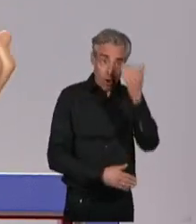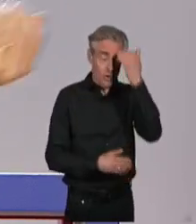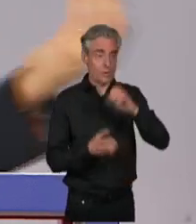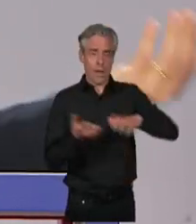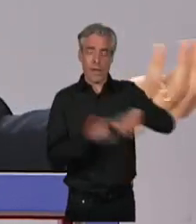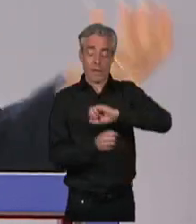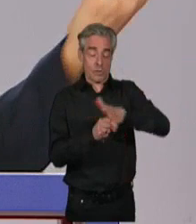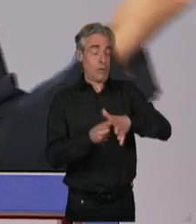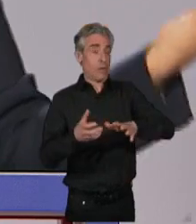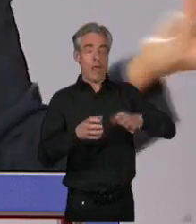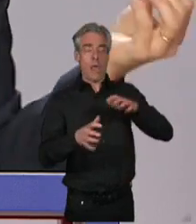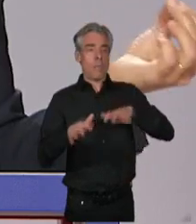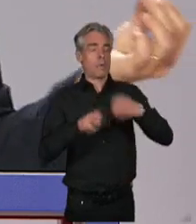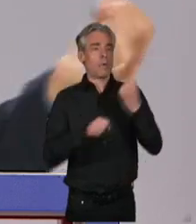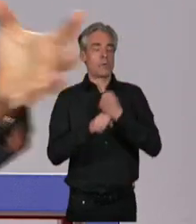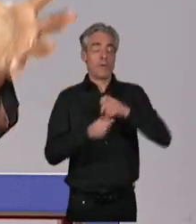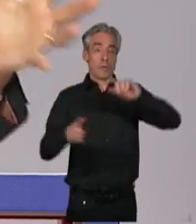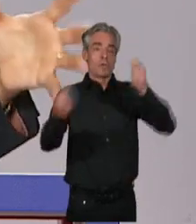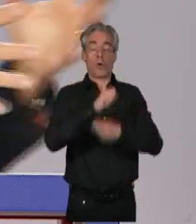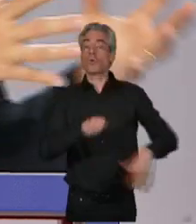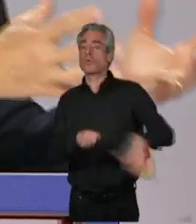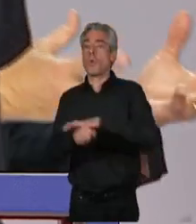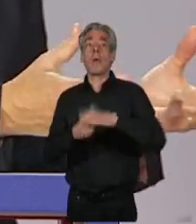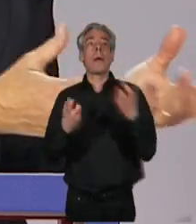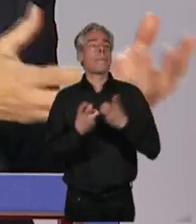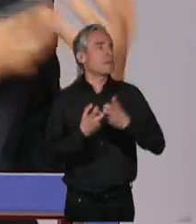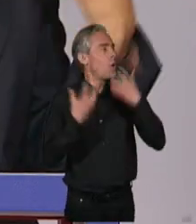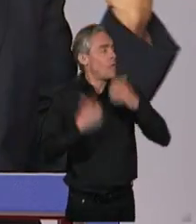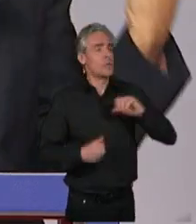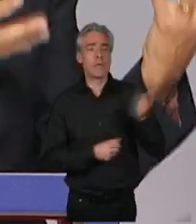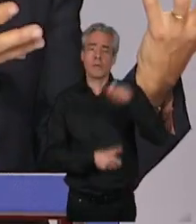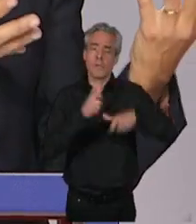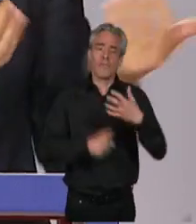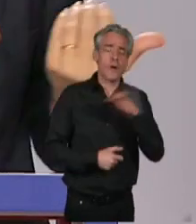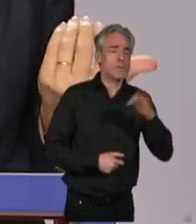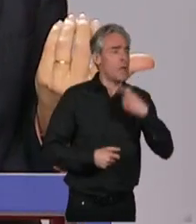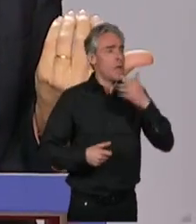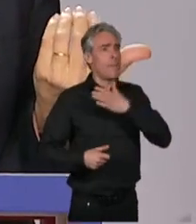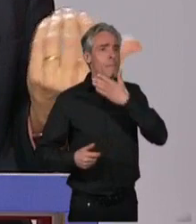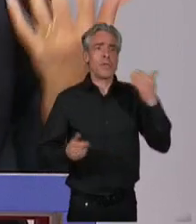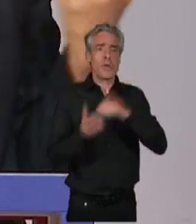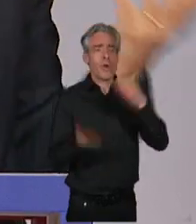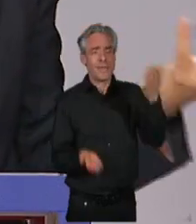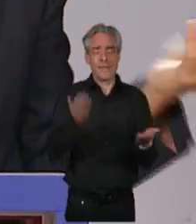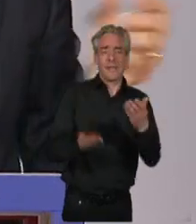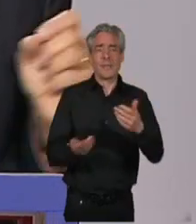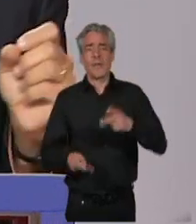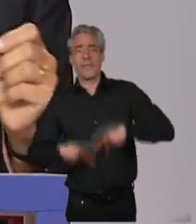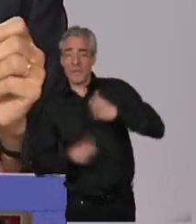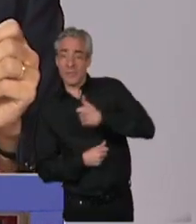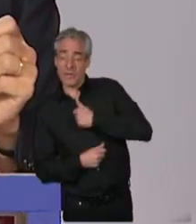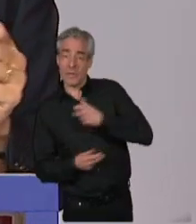Covid a bouleversé notre relation au travail. Elle a renforcé l'aspiration des Français à mieux concilier leur vie personnelle et leur